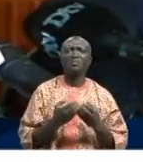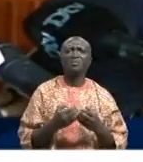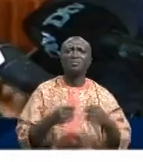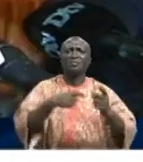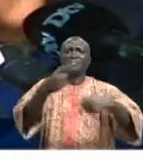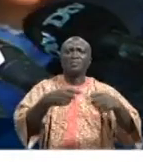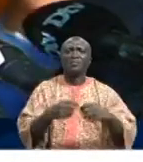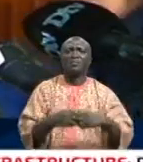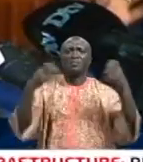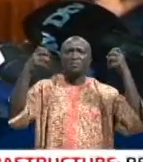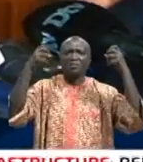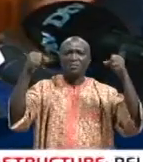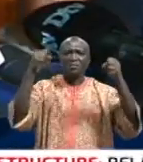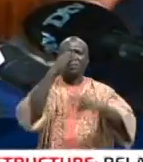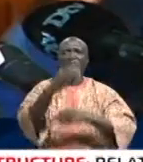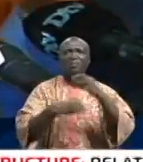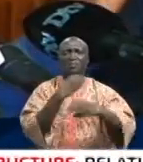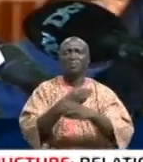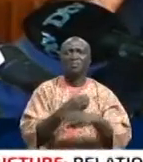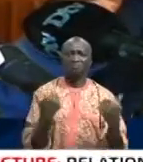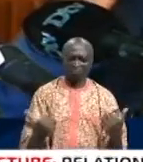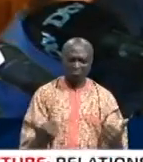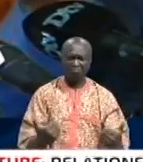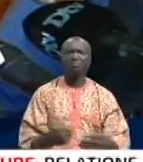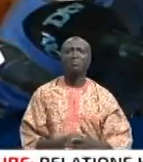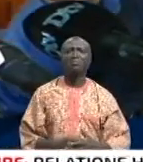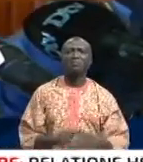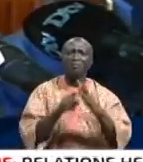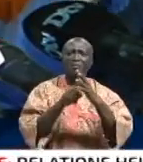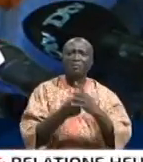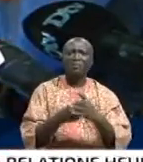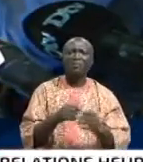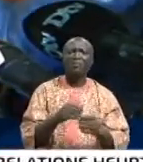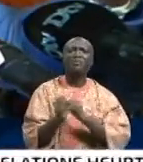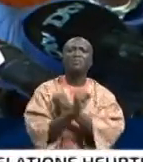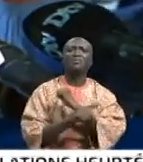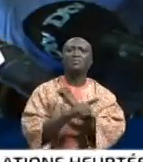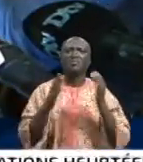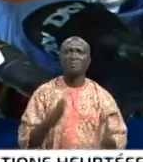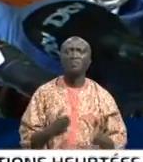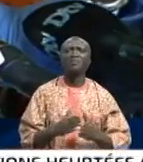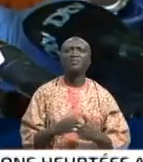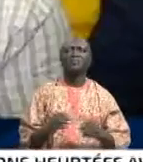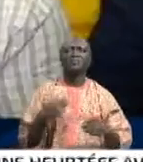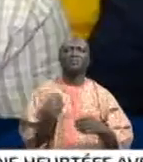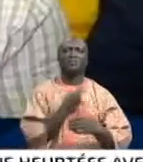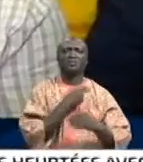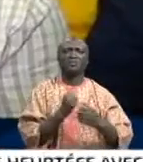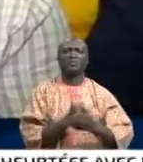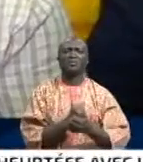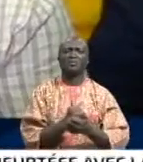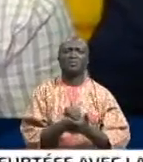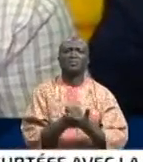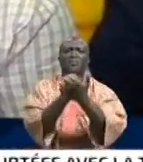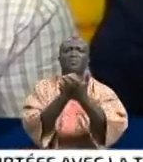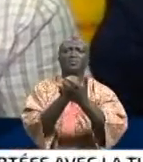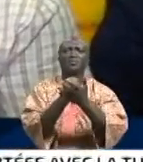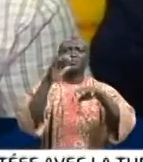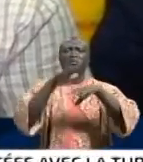ça commence par annoncer la couleur dès maintenant que les Sénégalaises nous aident à montrer que sur le plan sportif